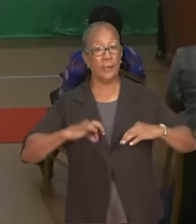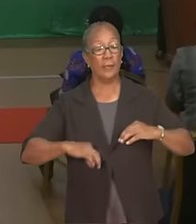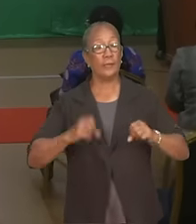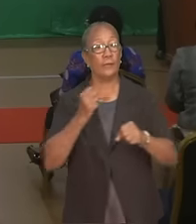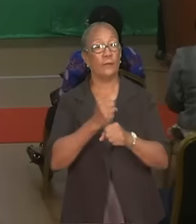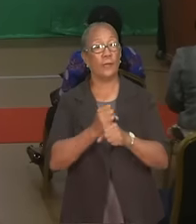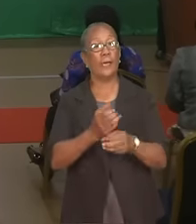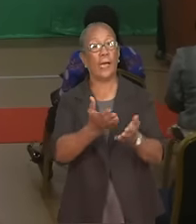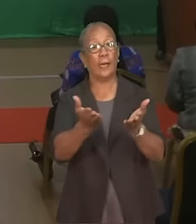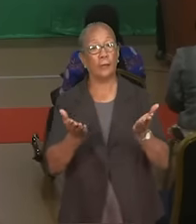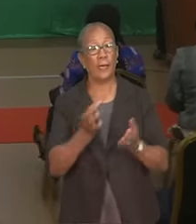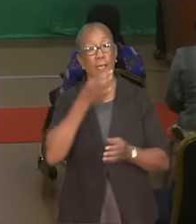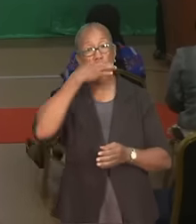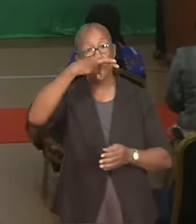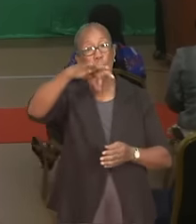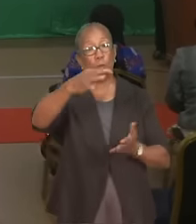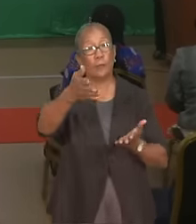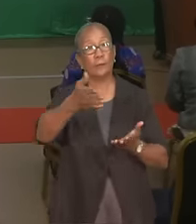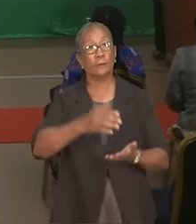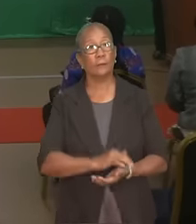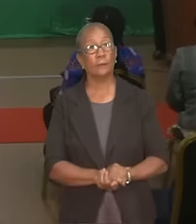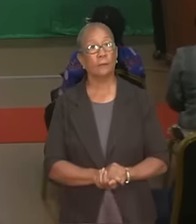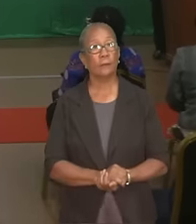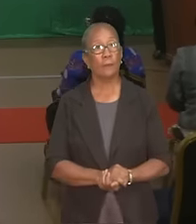de gelegenheid om in te gaan op de vragen.